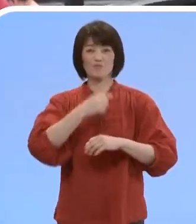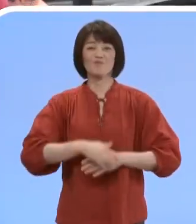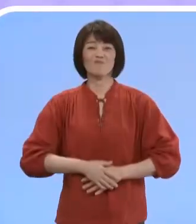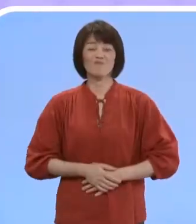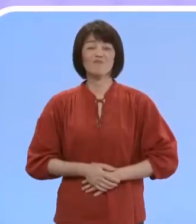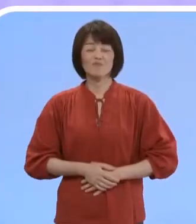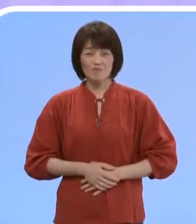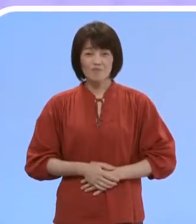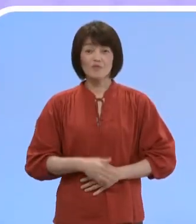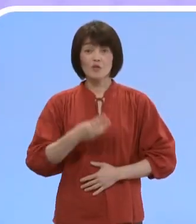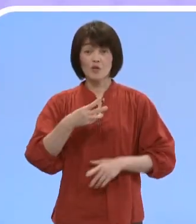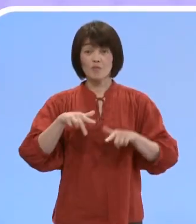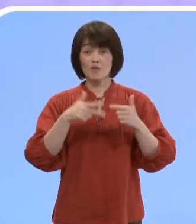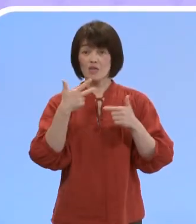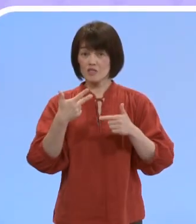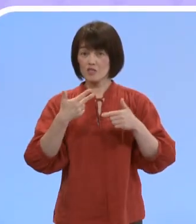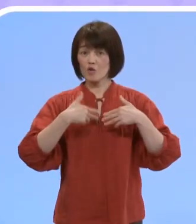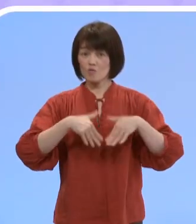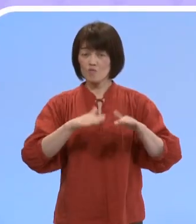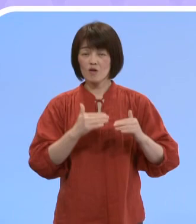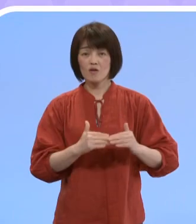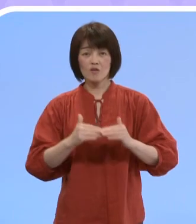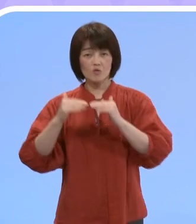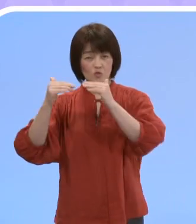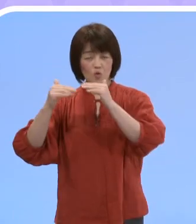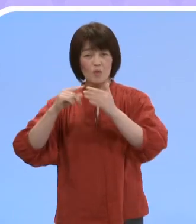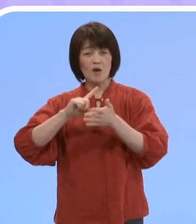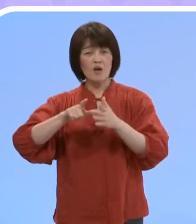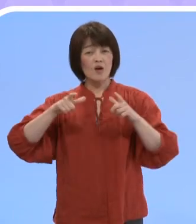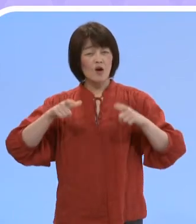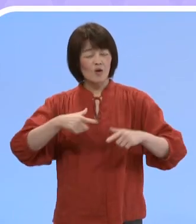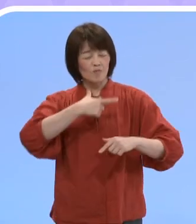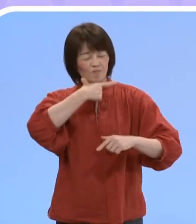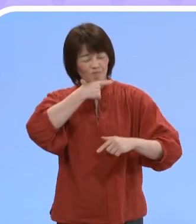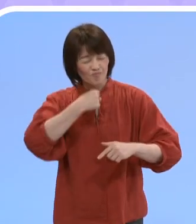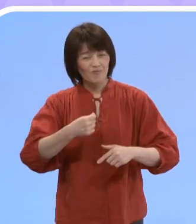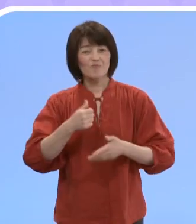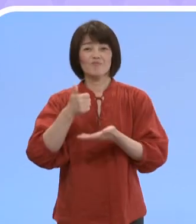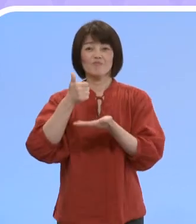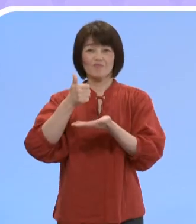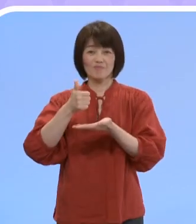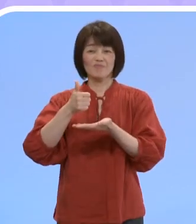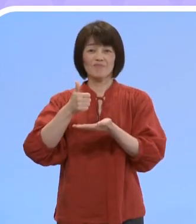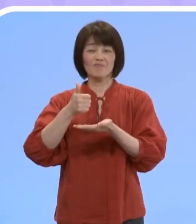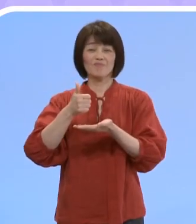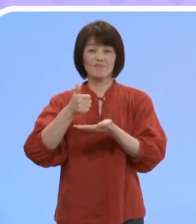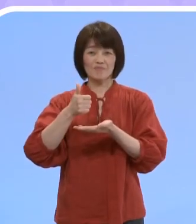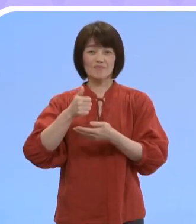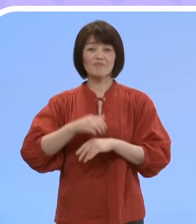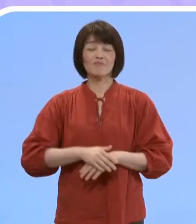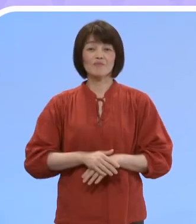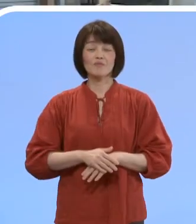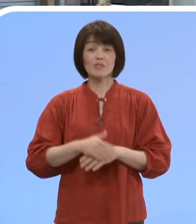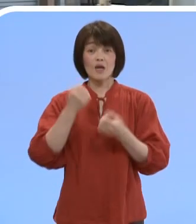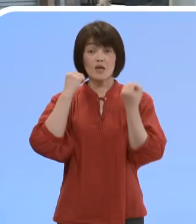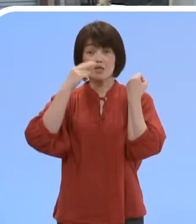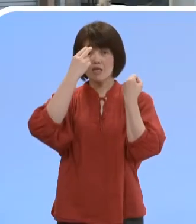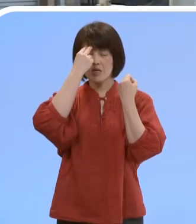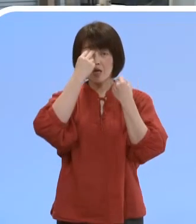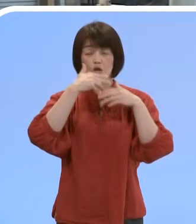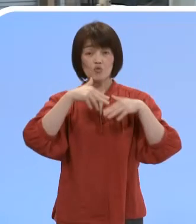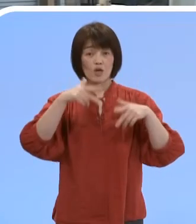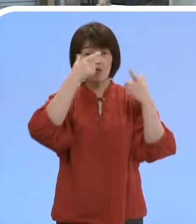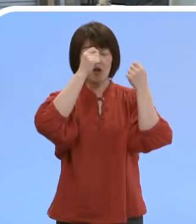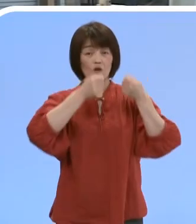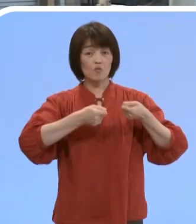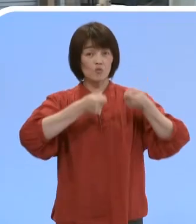ど。 三木市に生まれ育ち、この街が大好きという井上さん。芸術